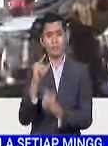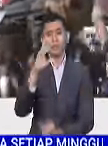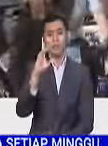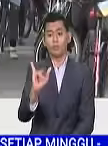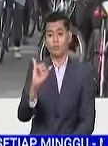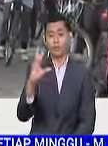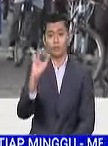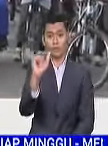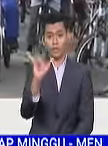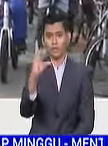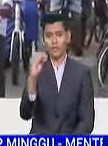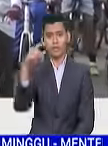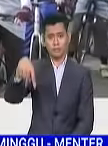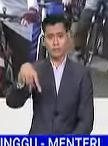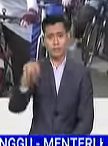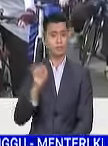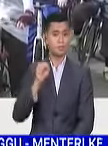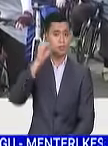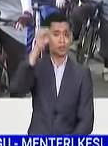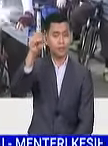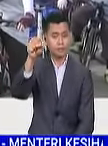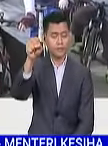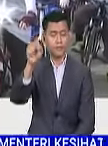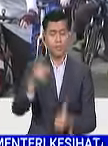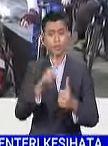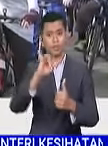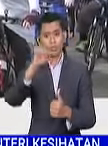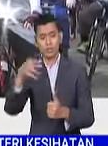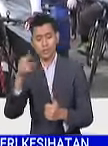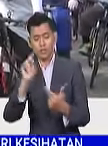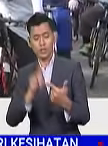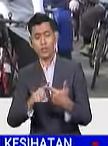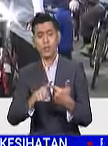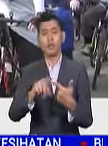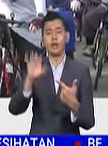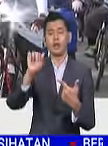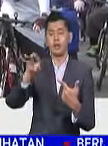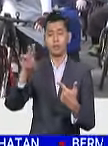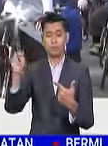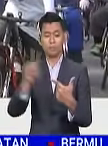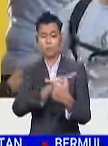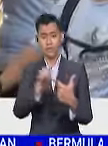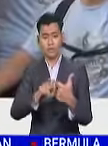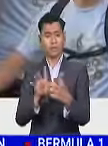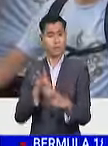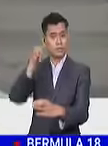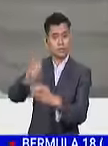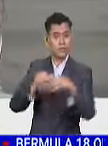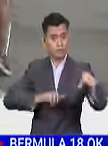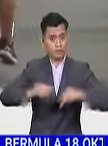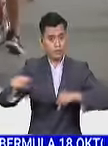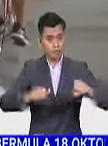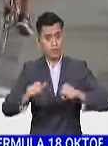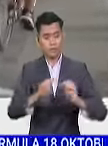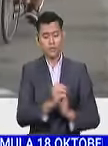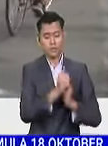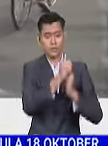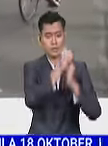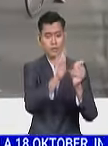Negeri Sabah. Tun Johar Dato' Mahirudin dan Toh Puan Nolidah Tan Sri R.M. Jasni turut menyertai acara ini diiringi pemimpin